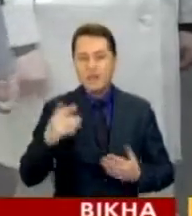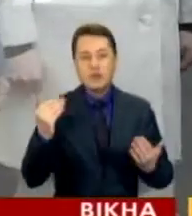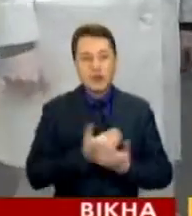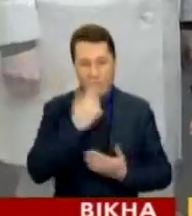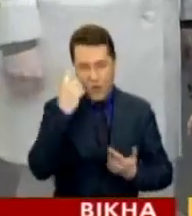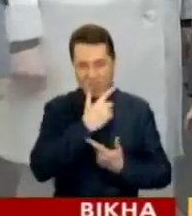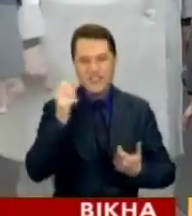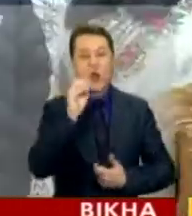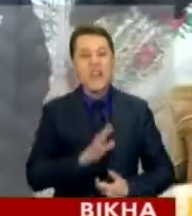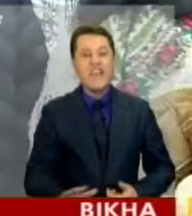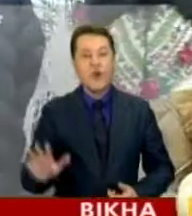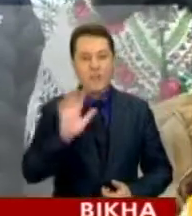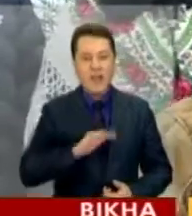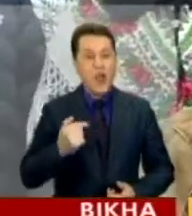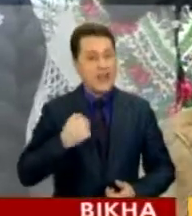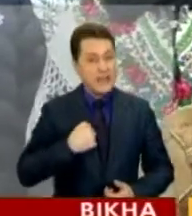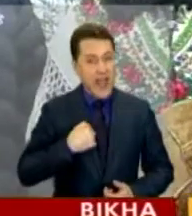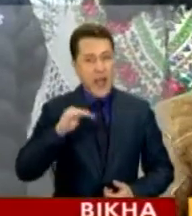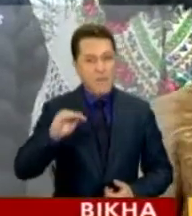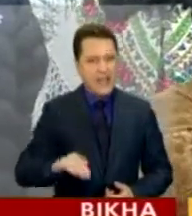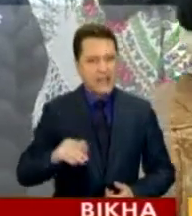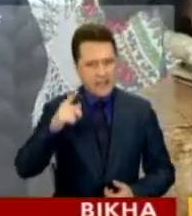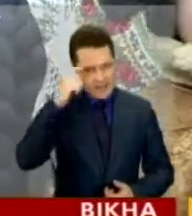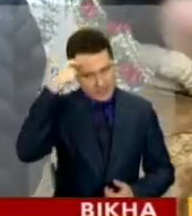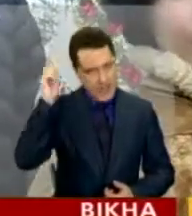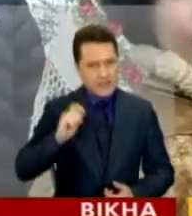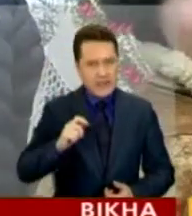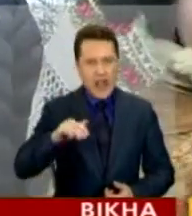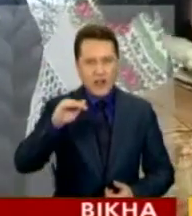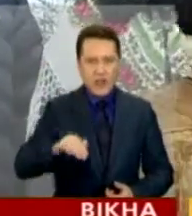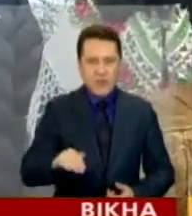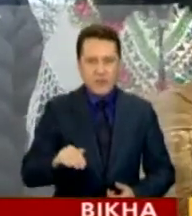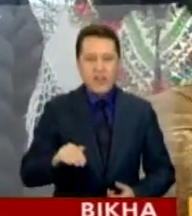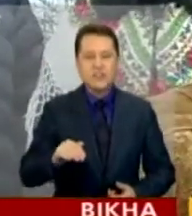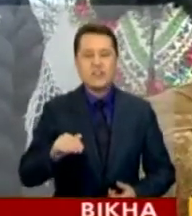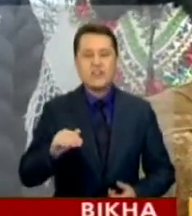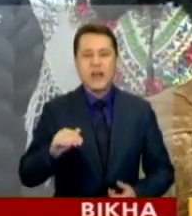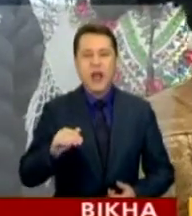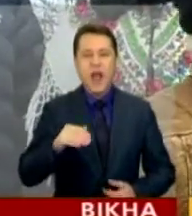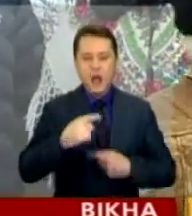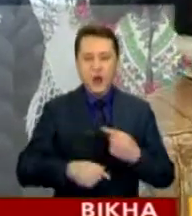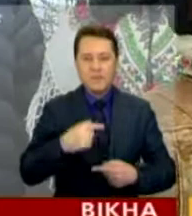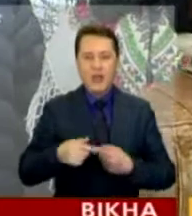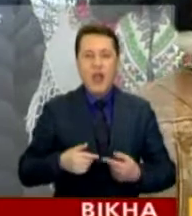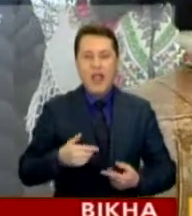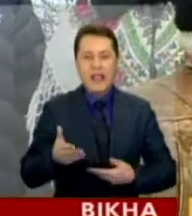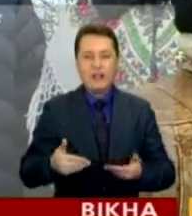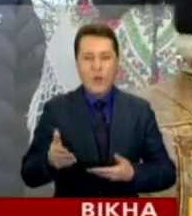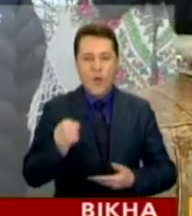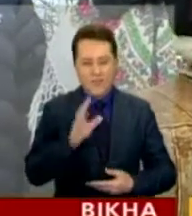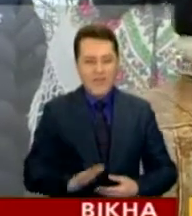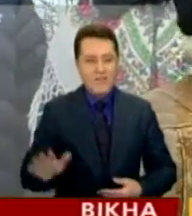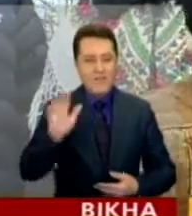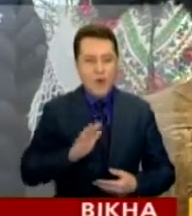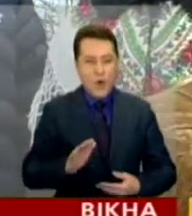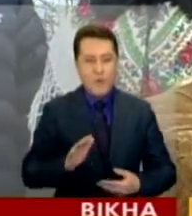вістю – європейською. Я – малий козак, хлопчинині воку, крок за кроком іду в Європу.